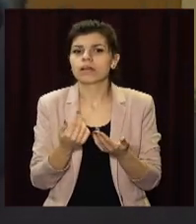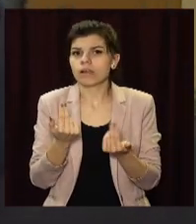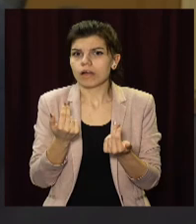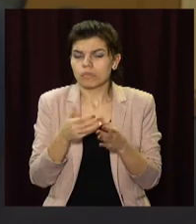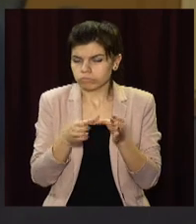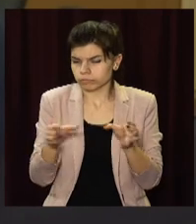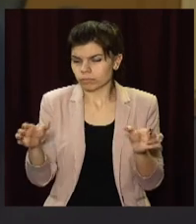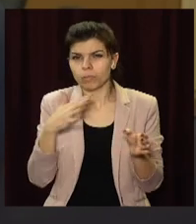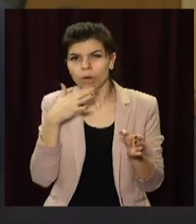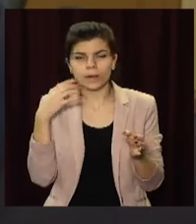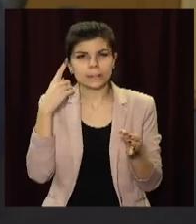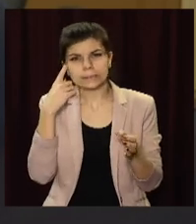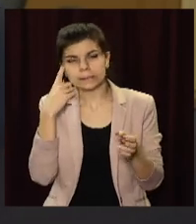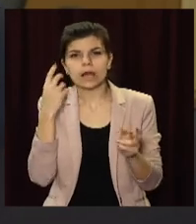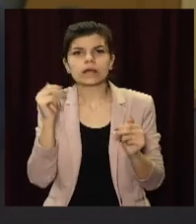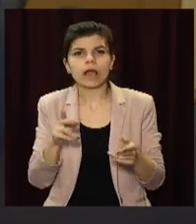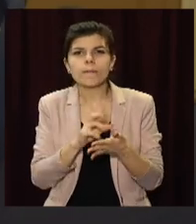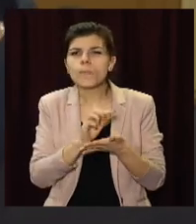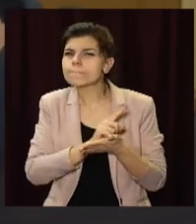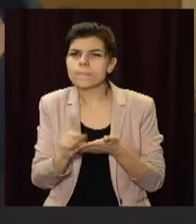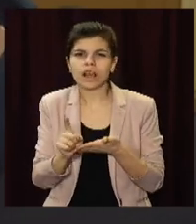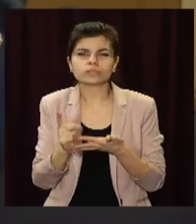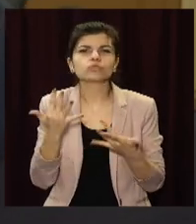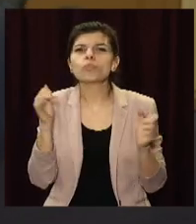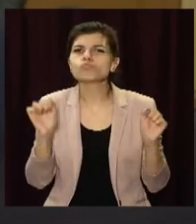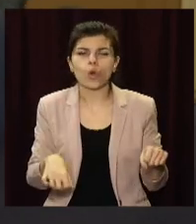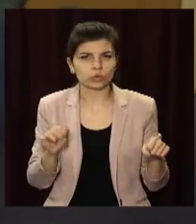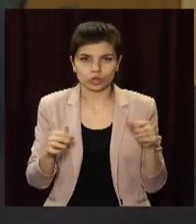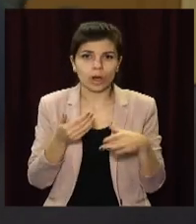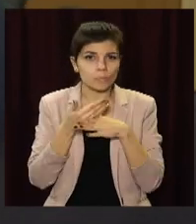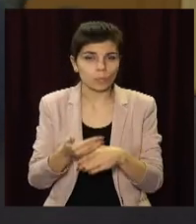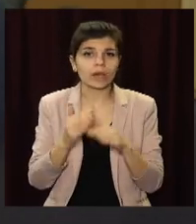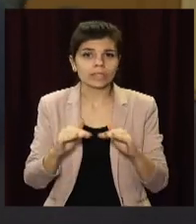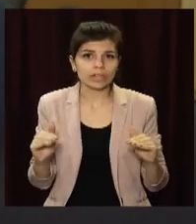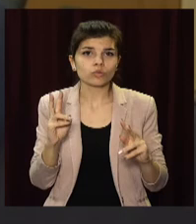поэтому мы стараемся сейчас по максимуму наших деток, погибших героев,